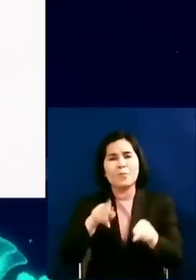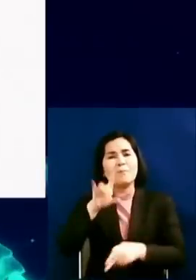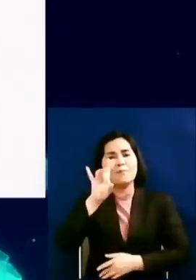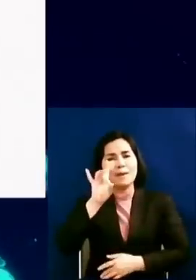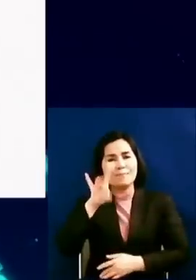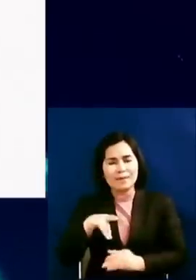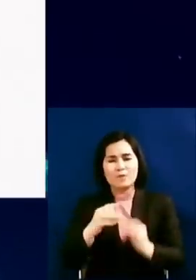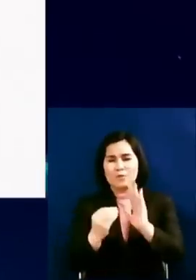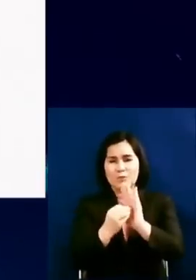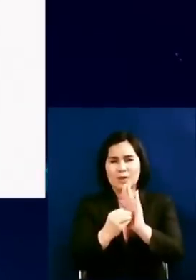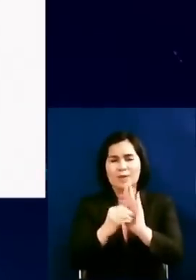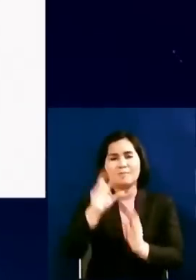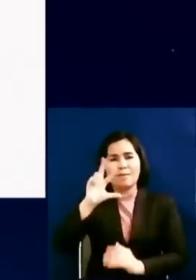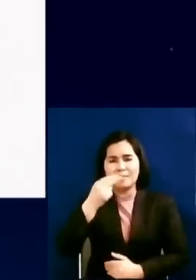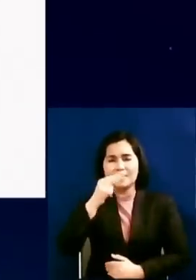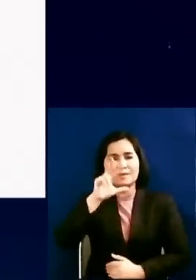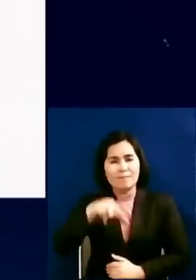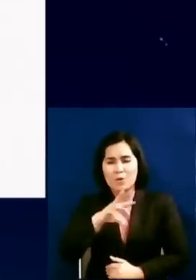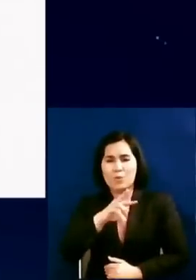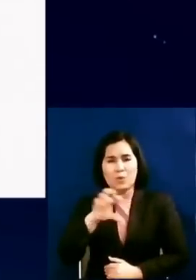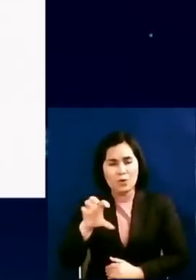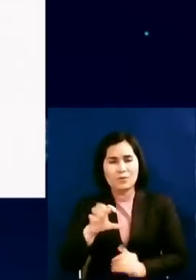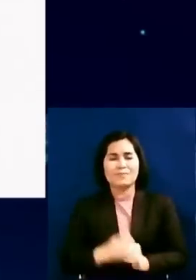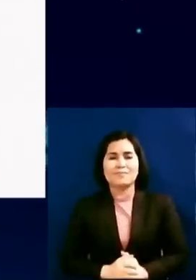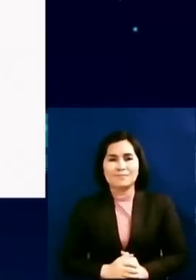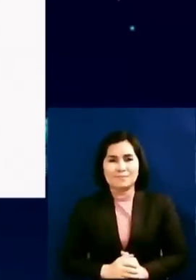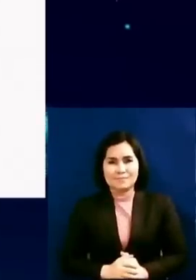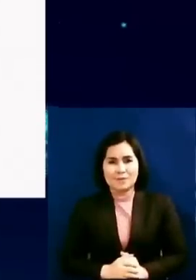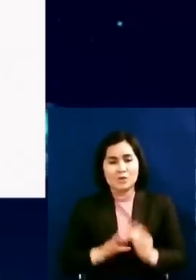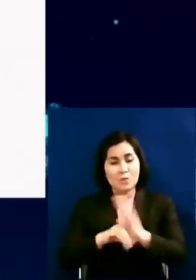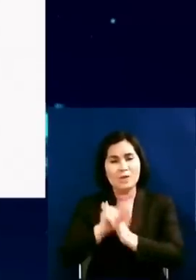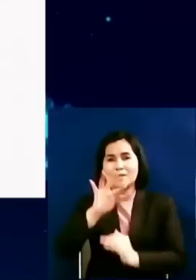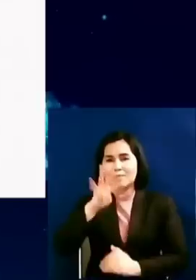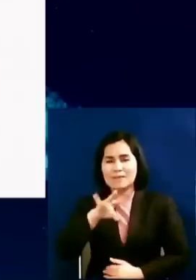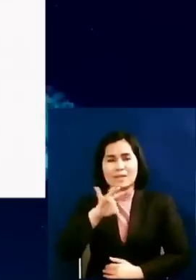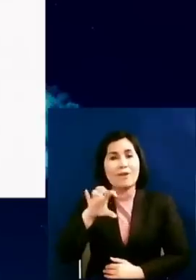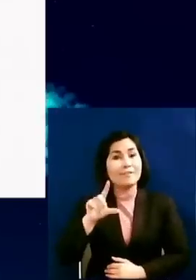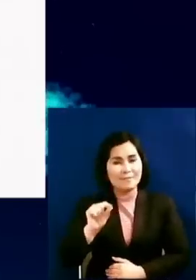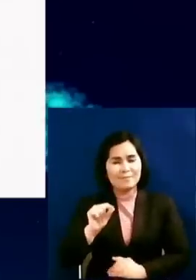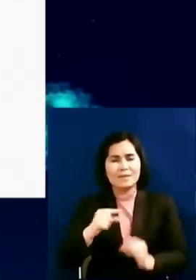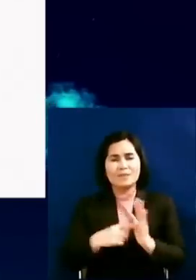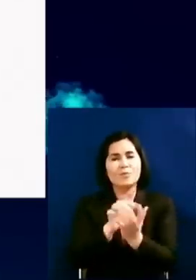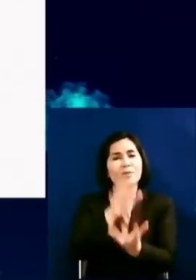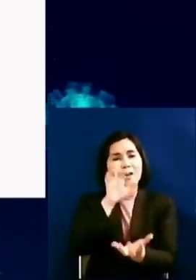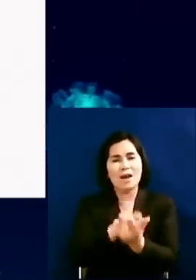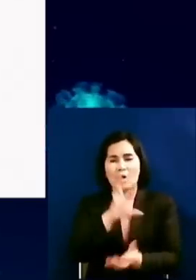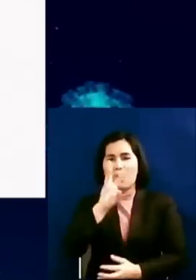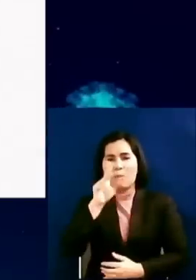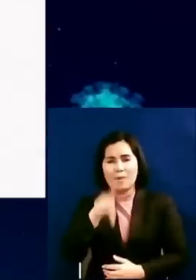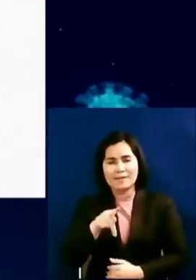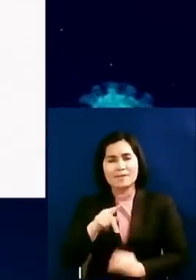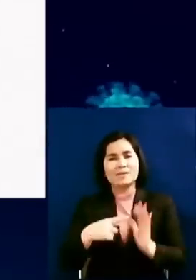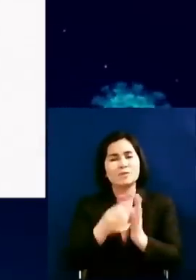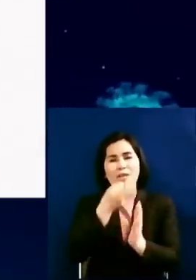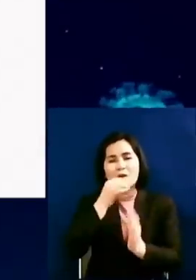8,000 กรุงเทพมหานคร 33,600 ชลบุรี 4,720 นะครับสมุทรปราการ 6,000 สมุทร